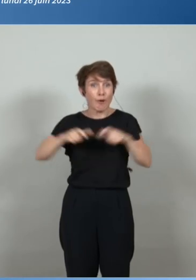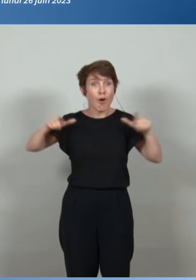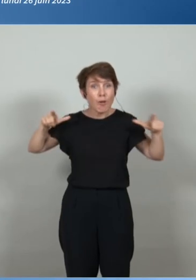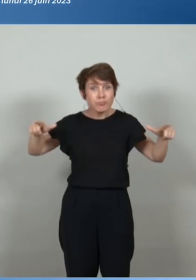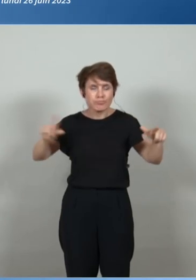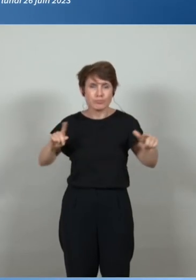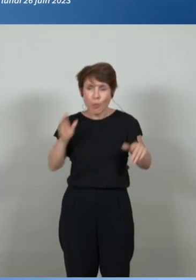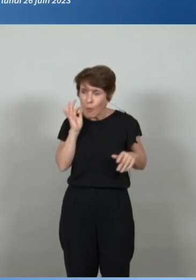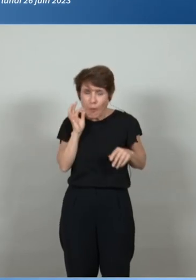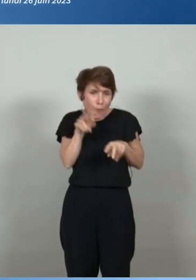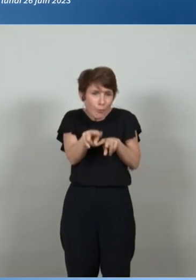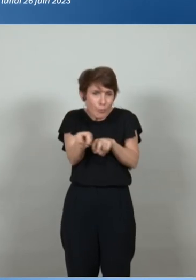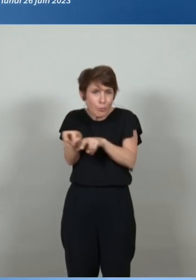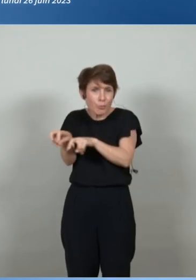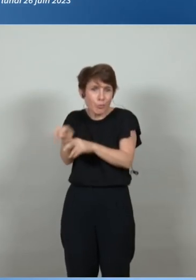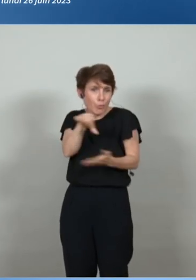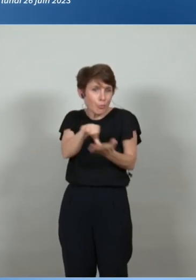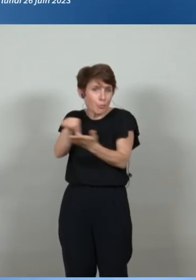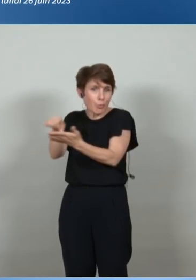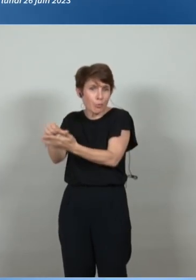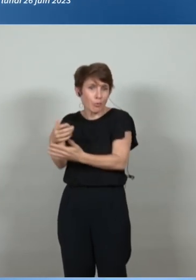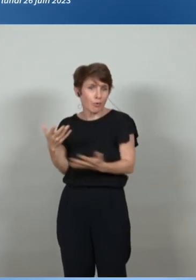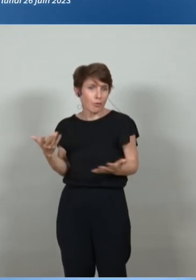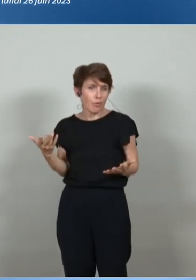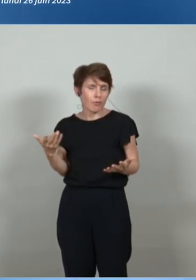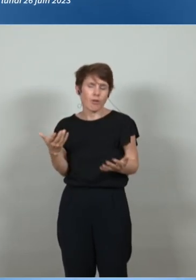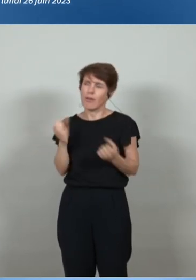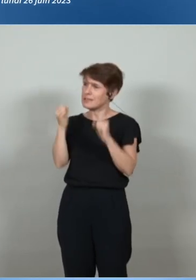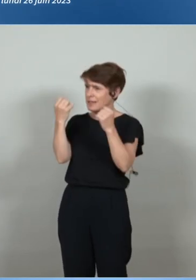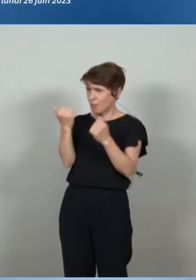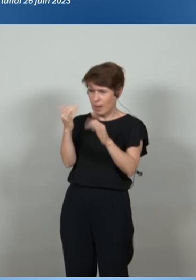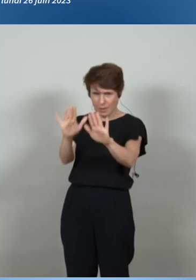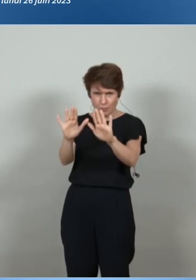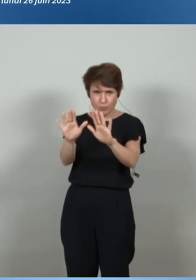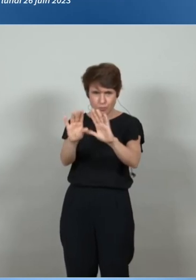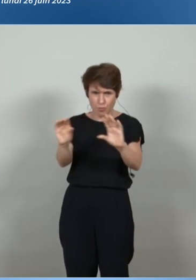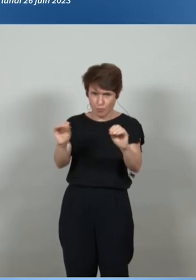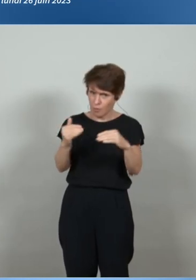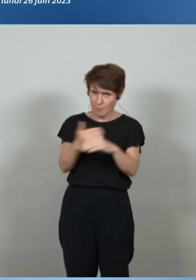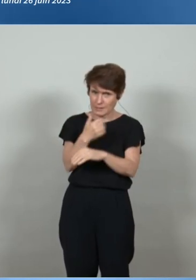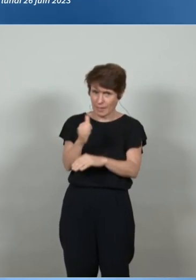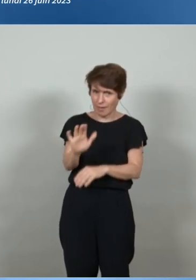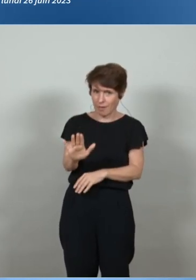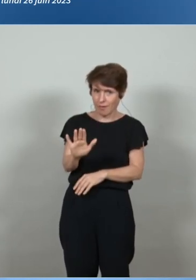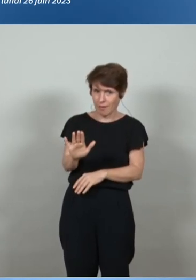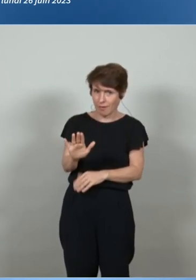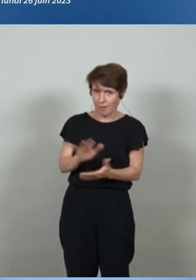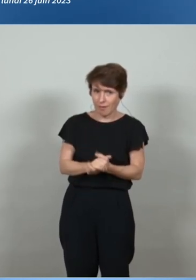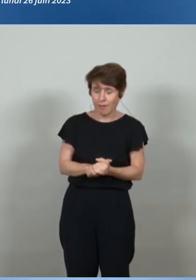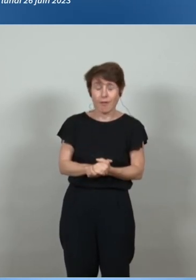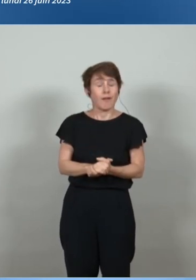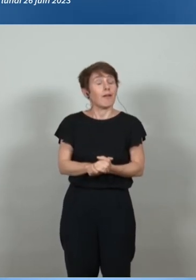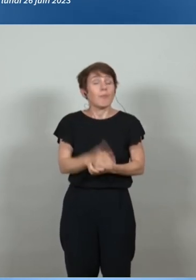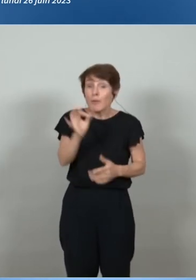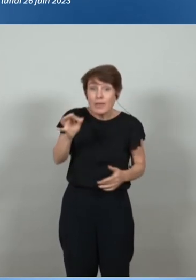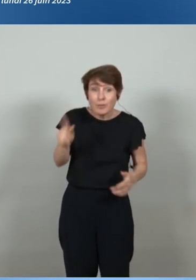revenons à l'essentiel aussi vous énervez pas ça va bien se passer revenons à l'essentiel aussi les